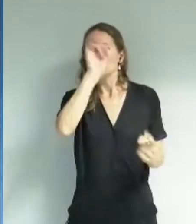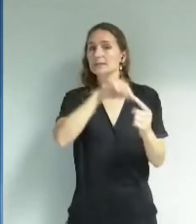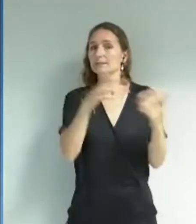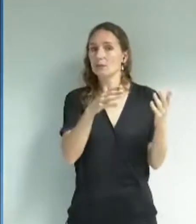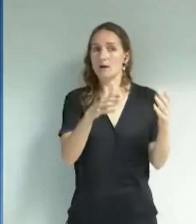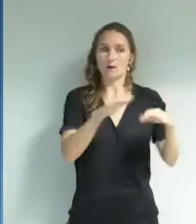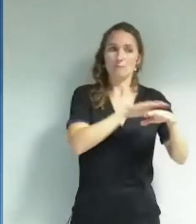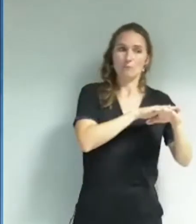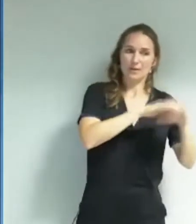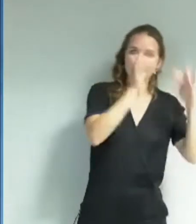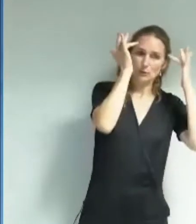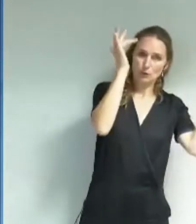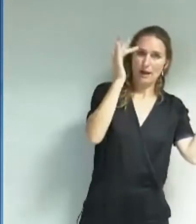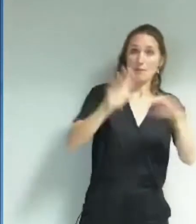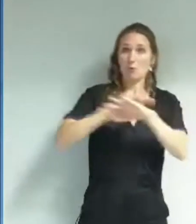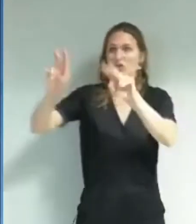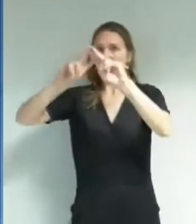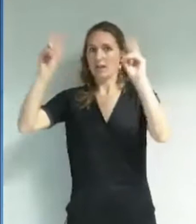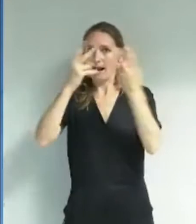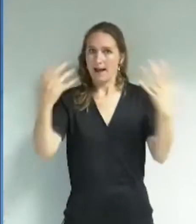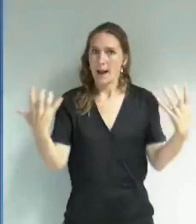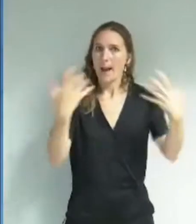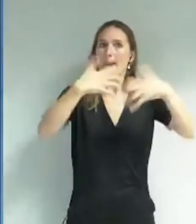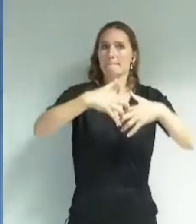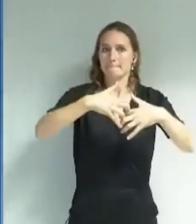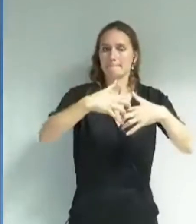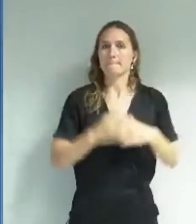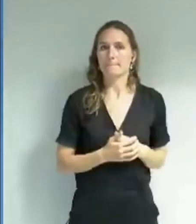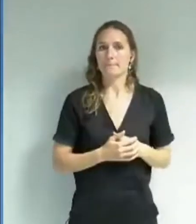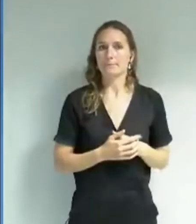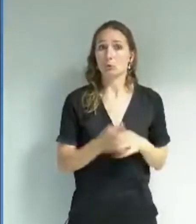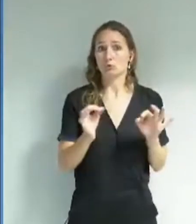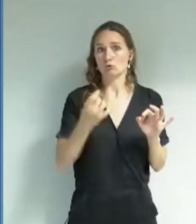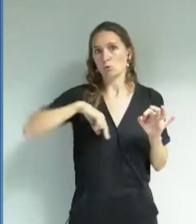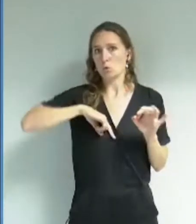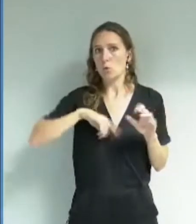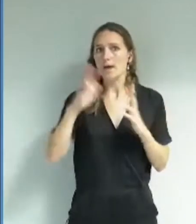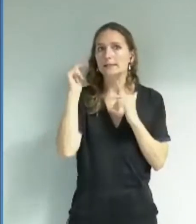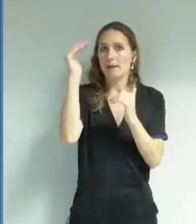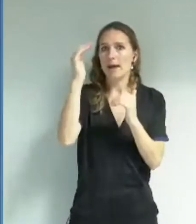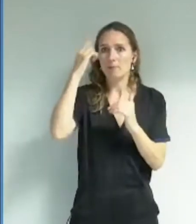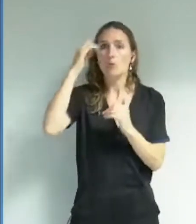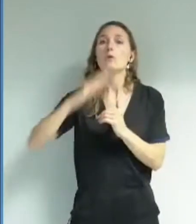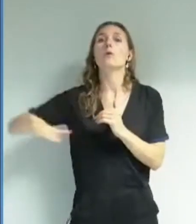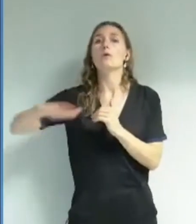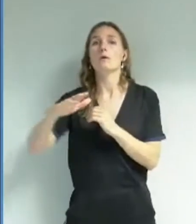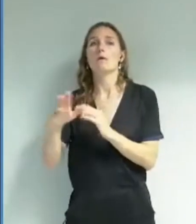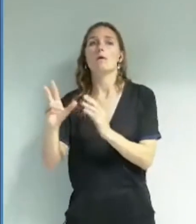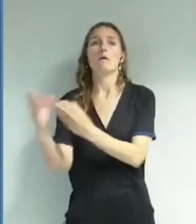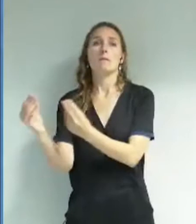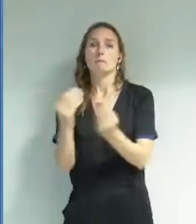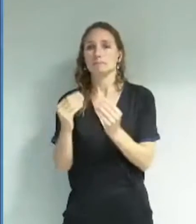les politiques transversales que nous portons pour l'ensemble de nos politiques publiques. Et donc, nous espérons que ce sera lisible pour les habitantes et habitants.